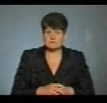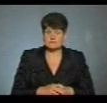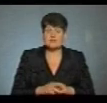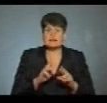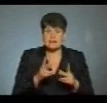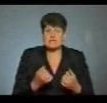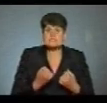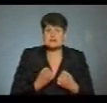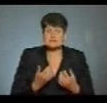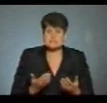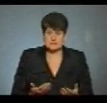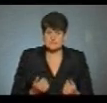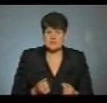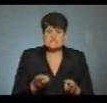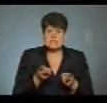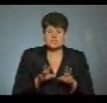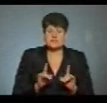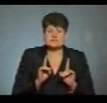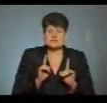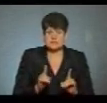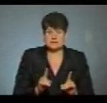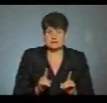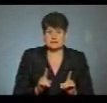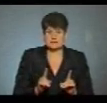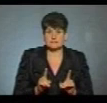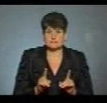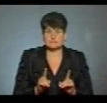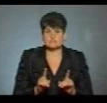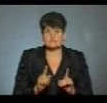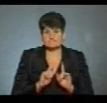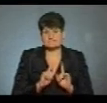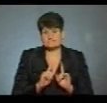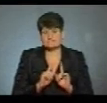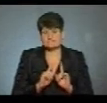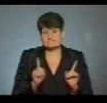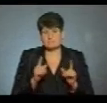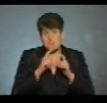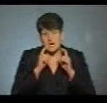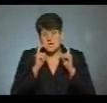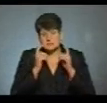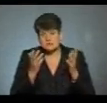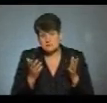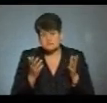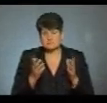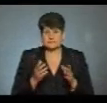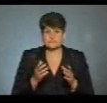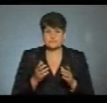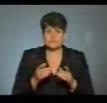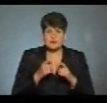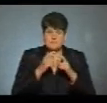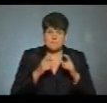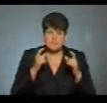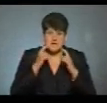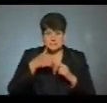Як захиститися, залишаються тільки ті самі неспецифічні заходи. Маска. Ідеальний варіант – маска